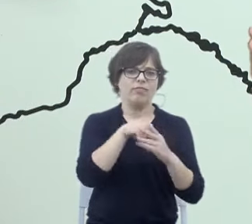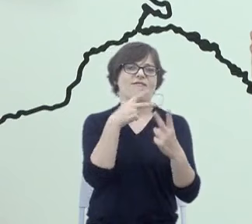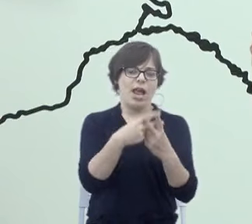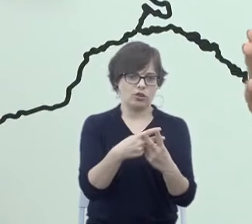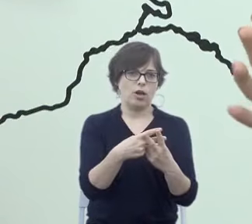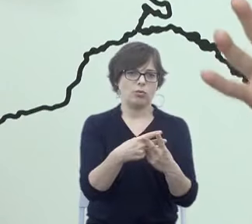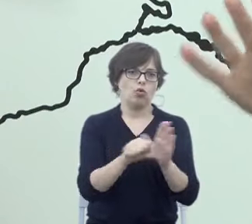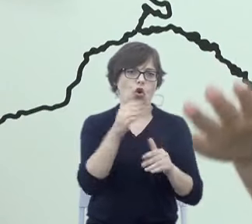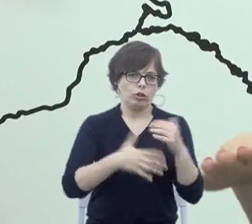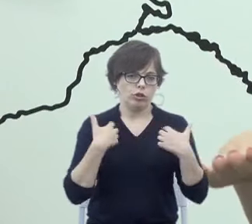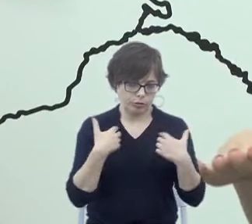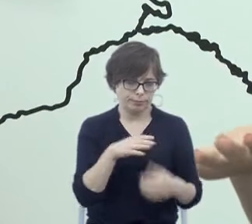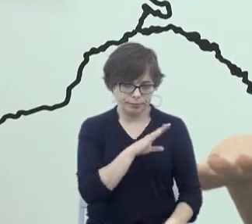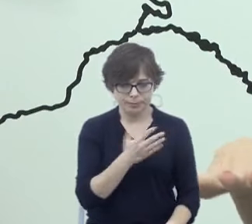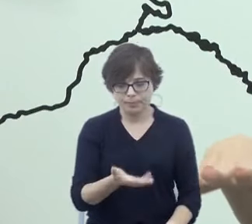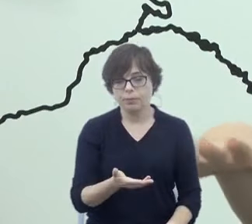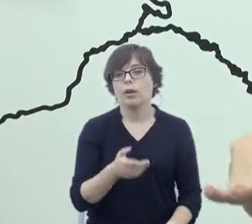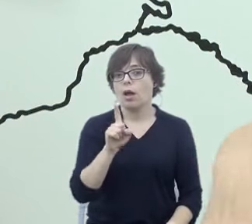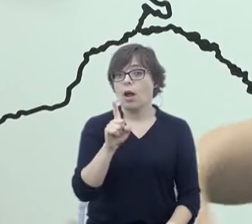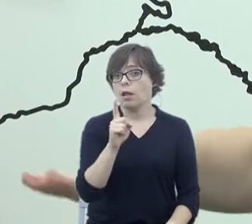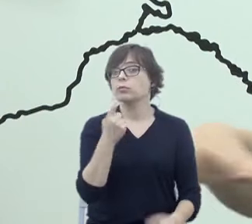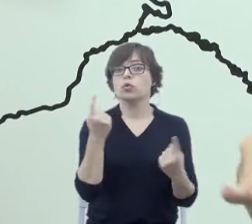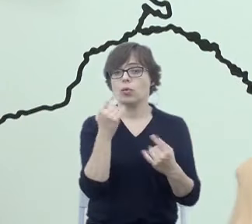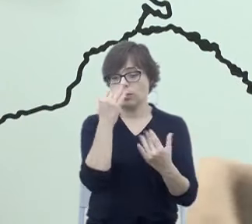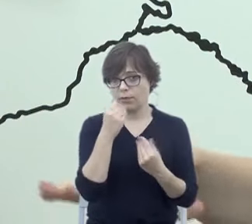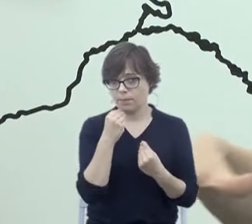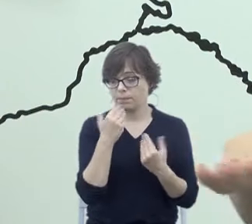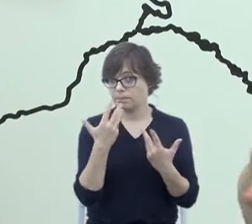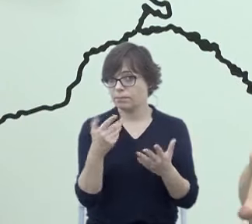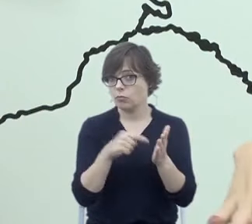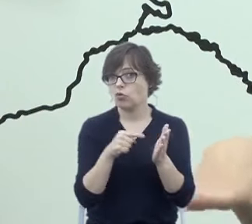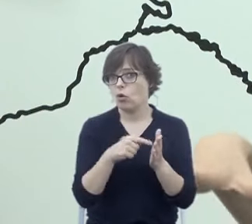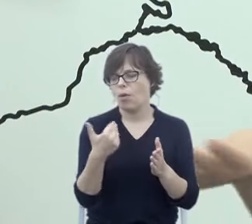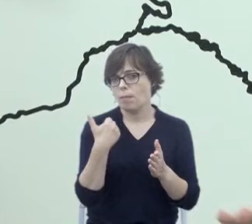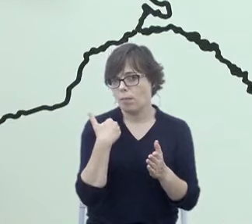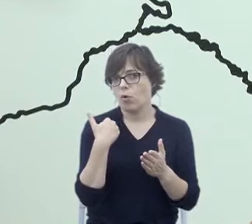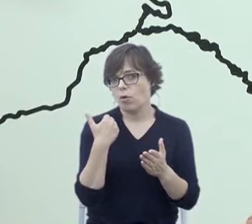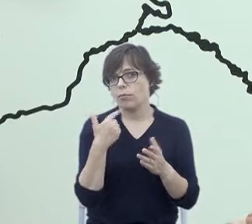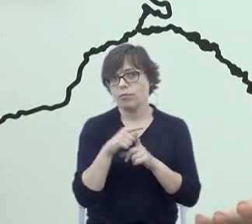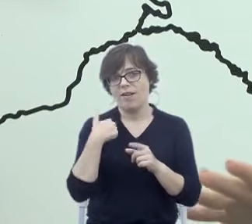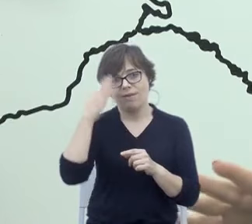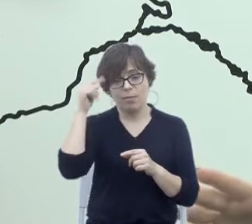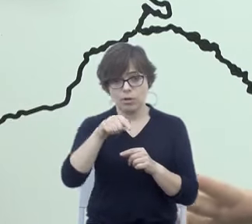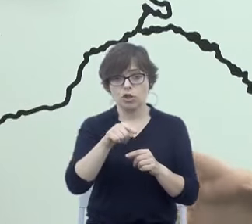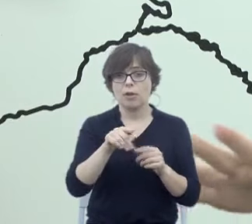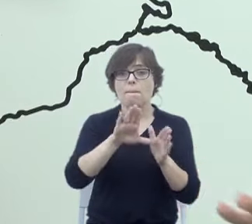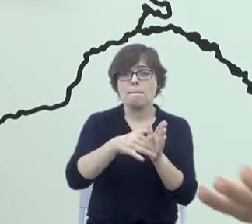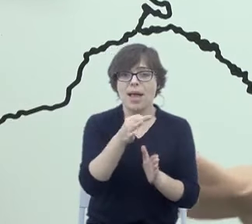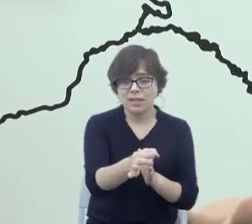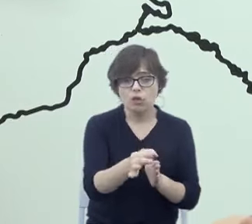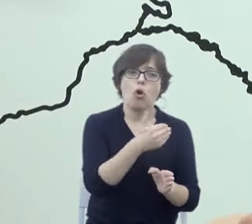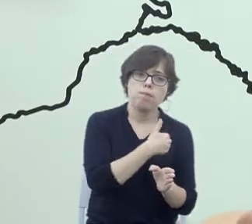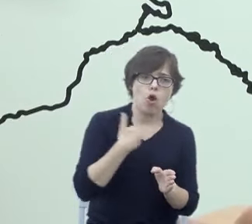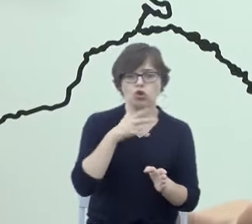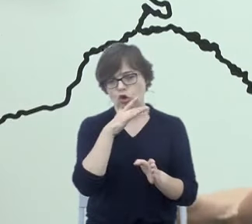mamy taką sytuację, że tak, po pierwsze, spójrzmy, to było, tak jak wiemy, polsko-żydowskie miasteczko. Wszystko jedno, nie wszyscy ze